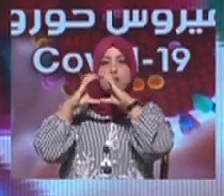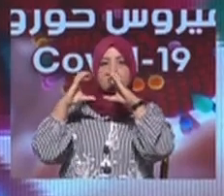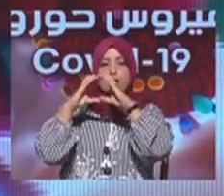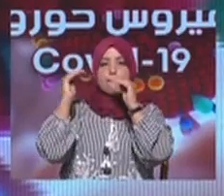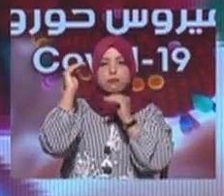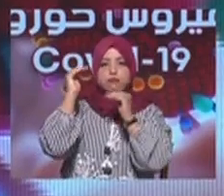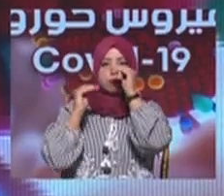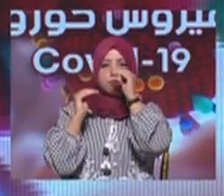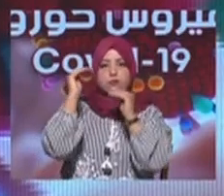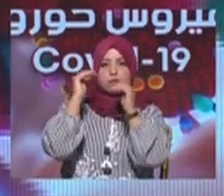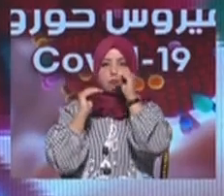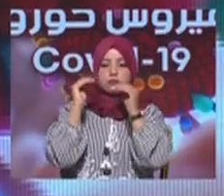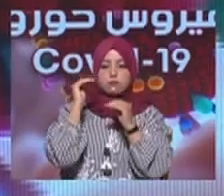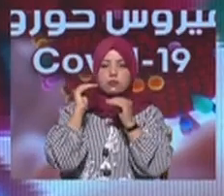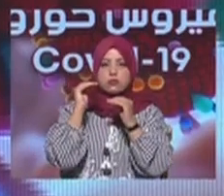كومباريزون بسارس 1